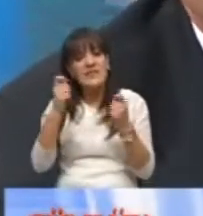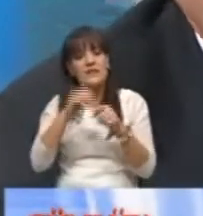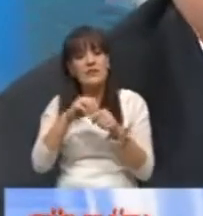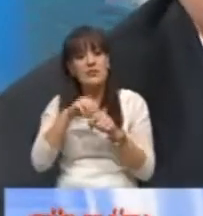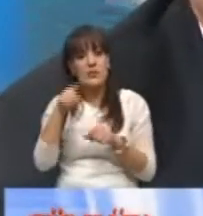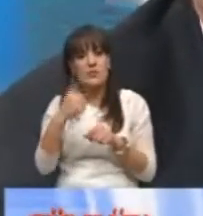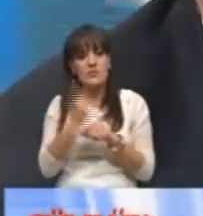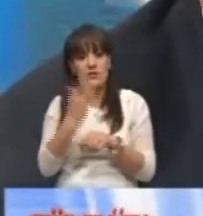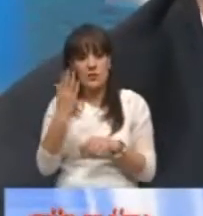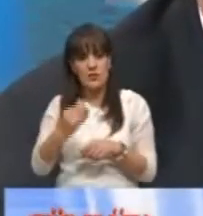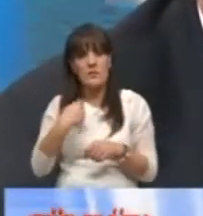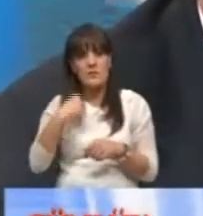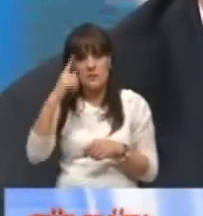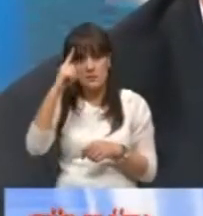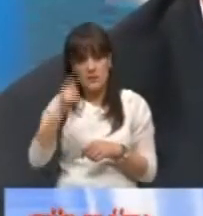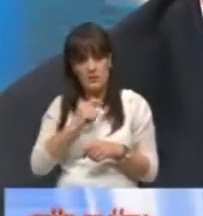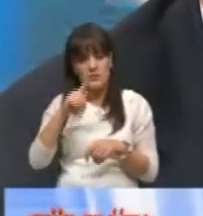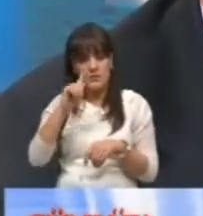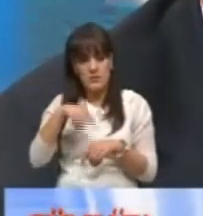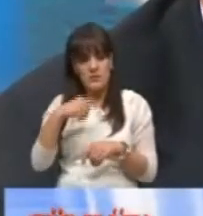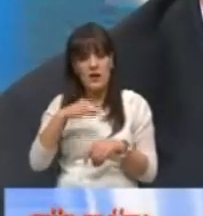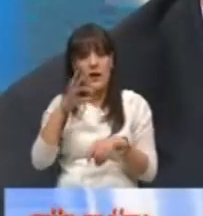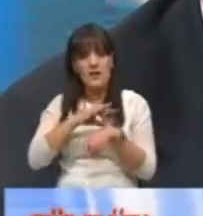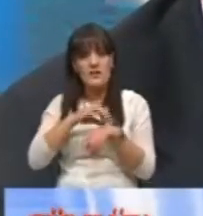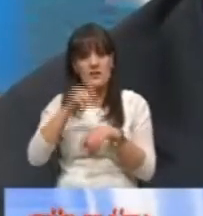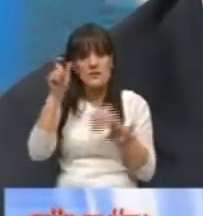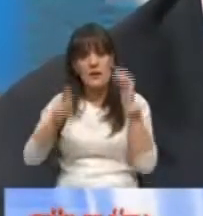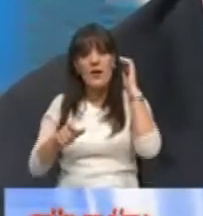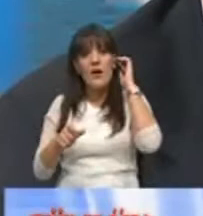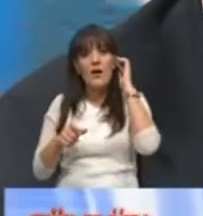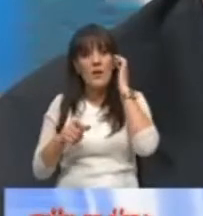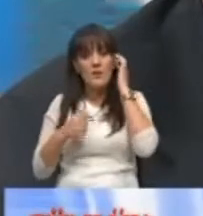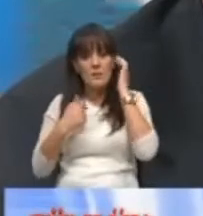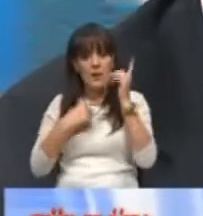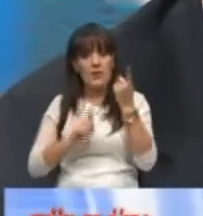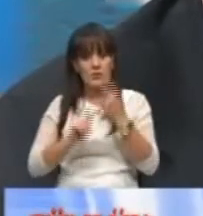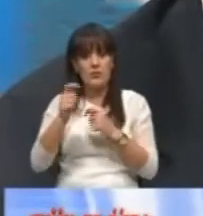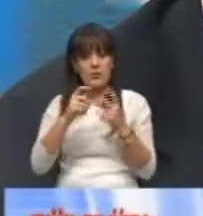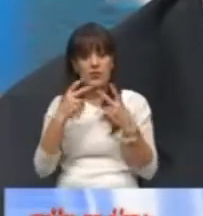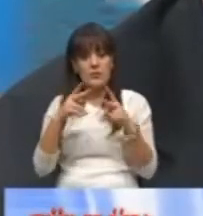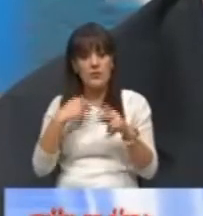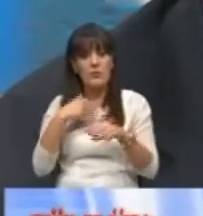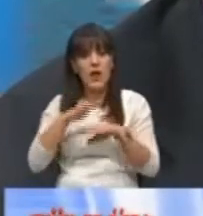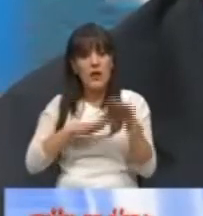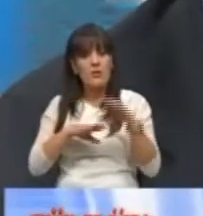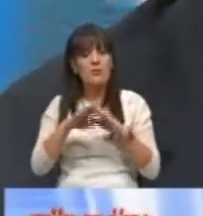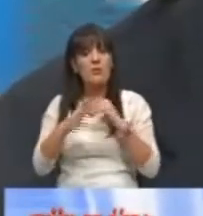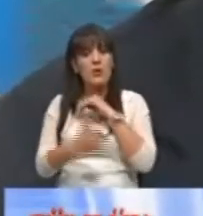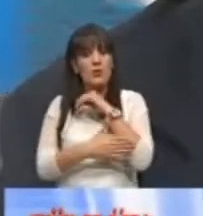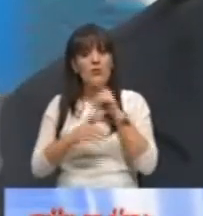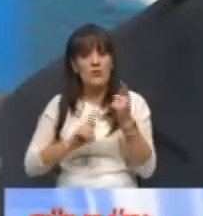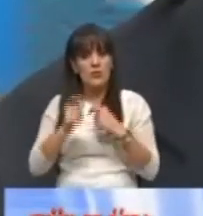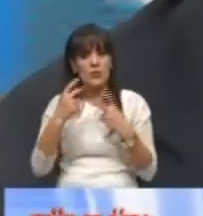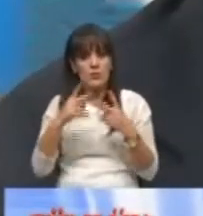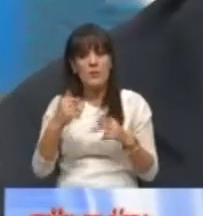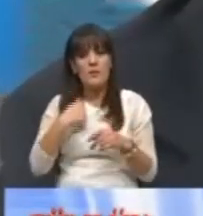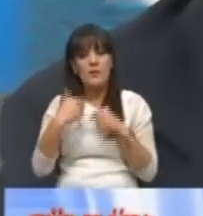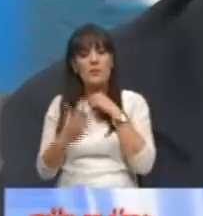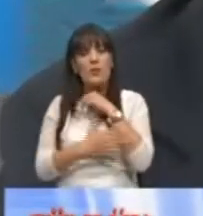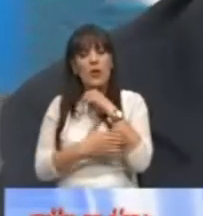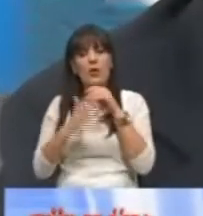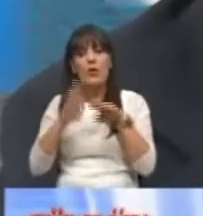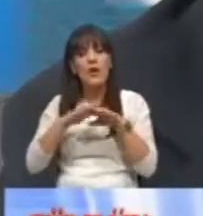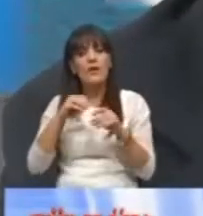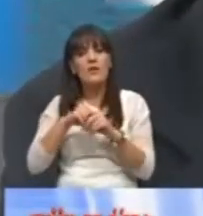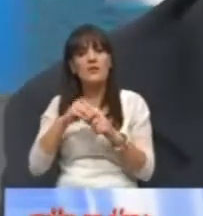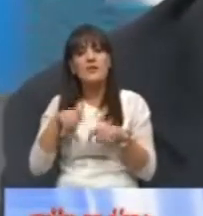olur. Bize başvurdukları zaman hasta ben kullanabiliyorum kolumu, elimi. Benim kolumda,